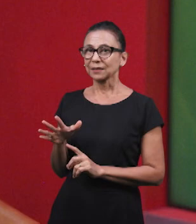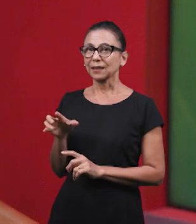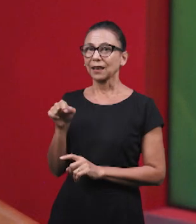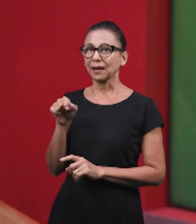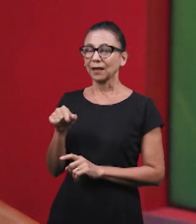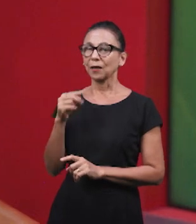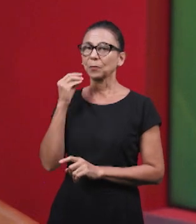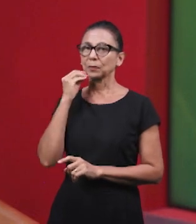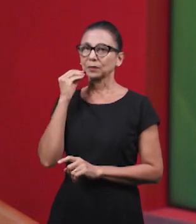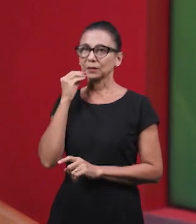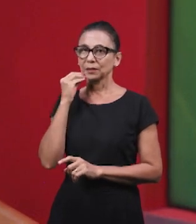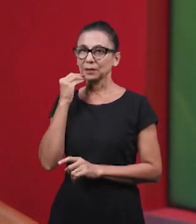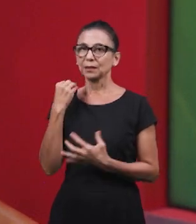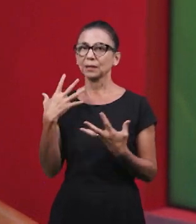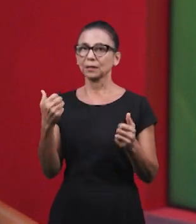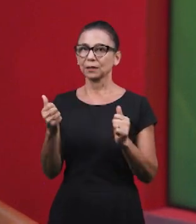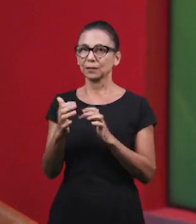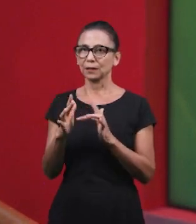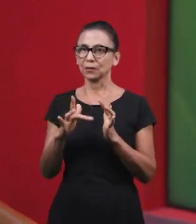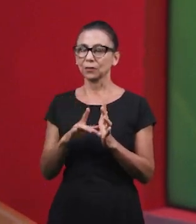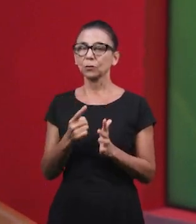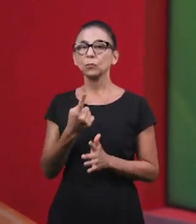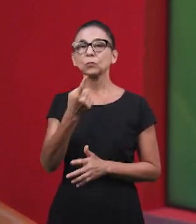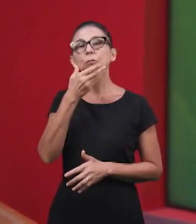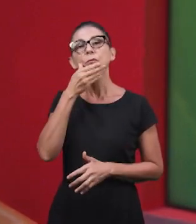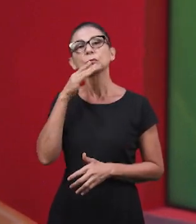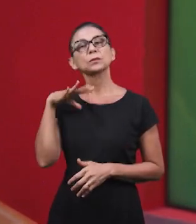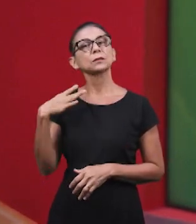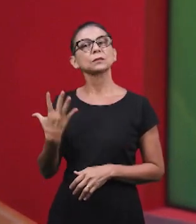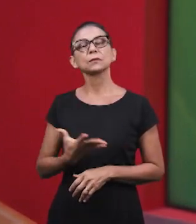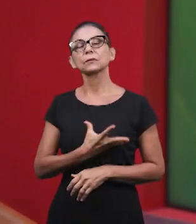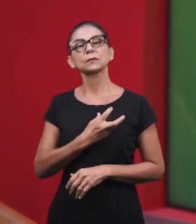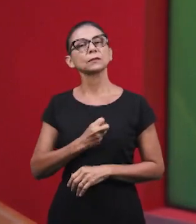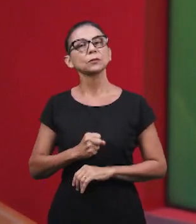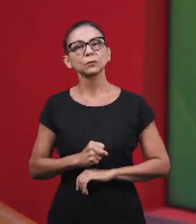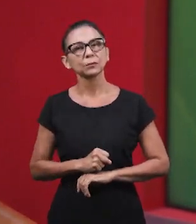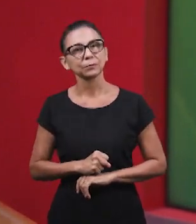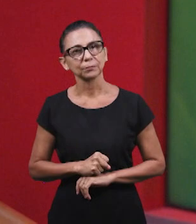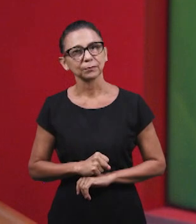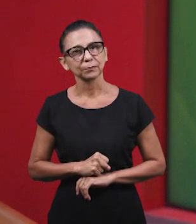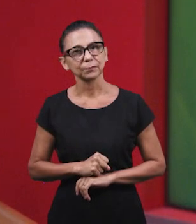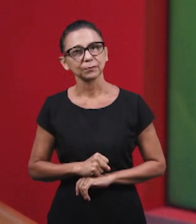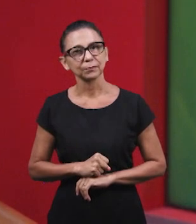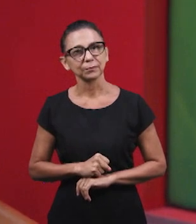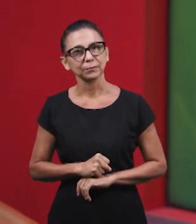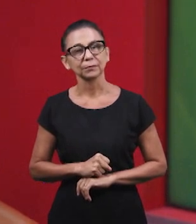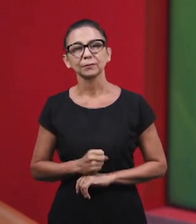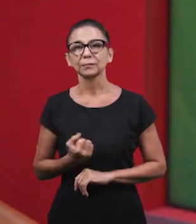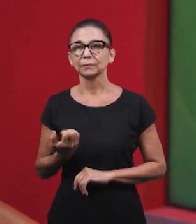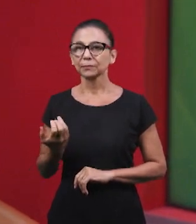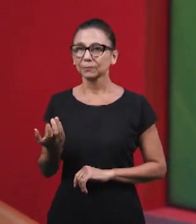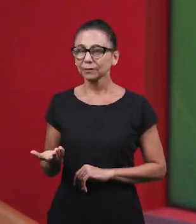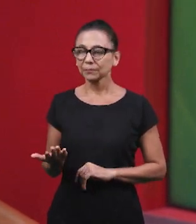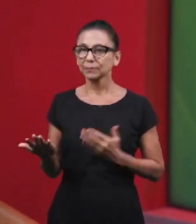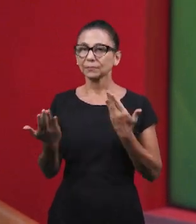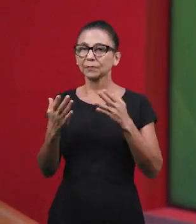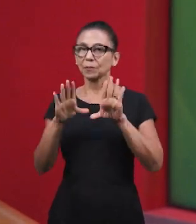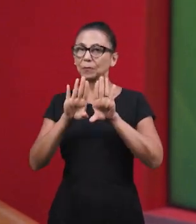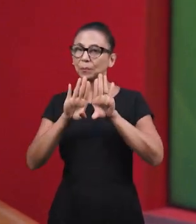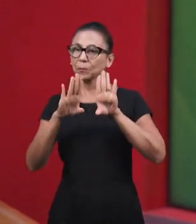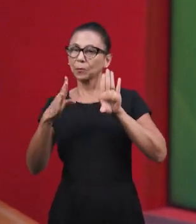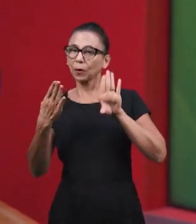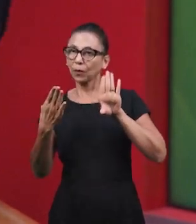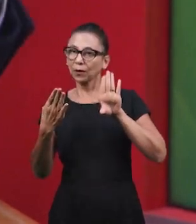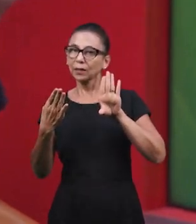Dieu. Et maintenant, c'est cette porte, cette opportunité est ouverte. Une autre chose,